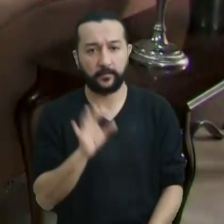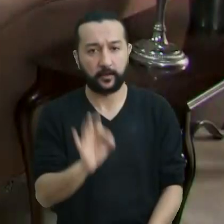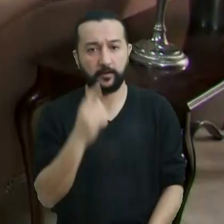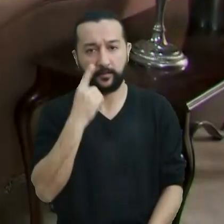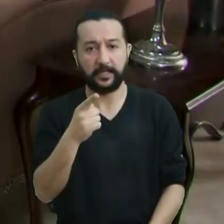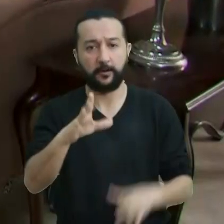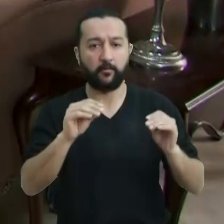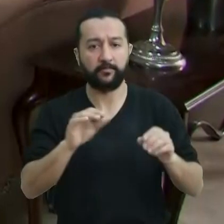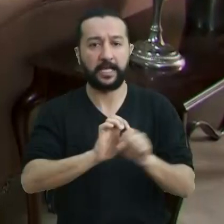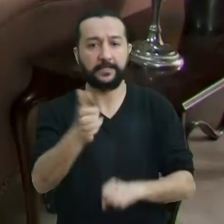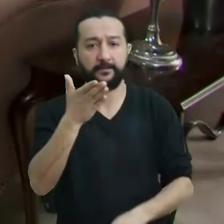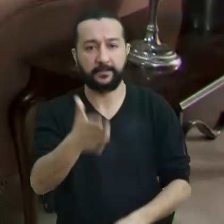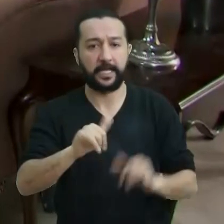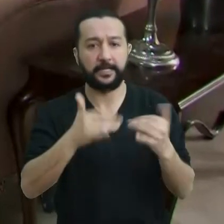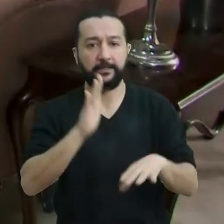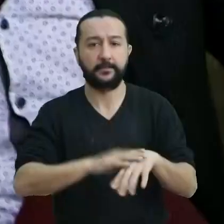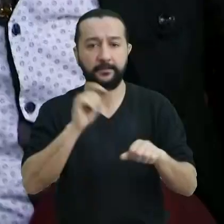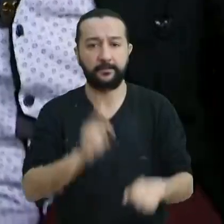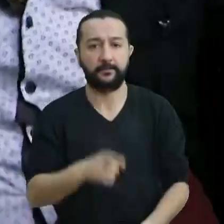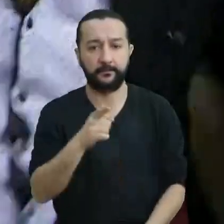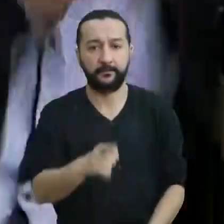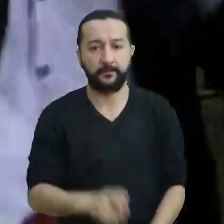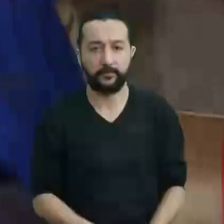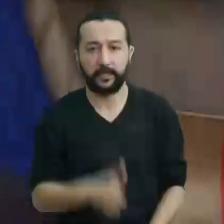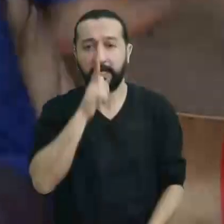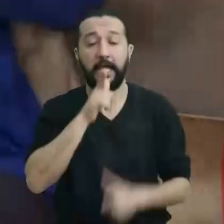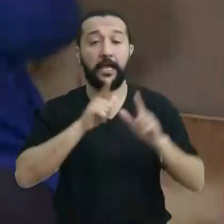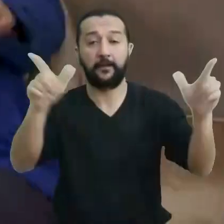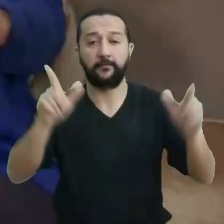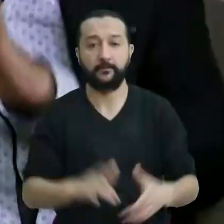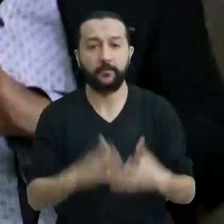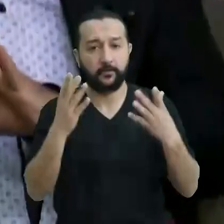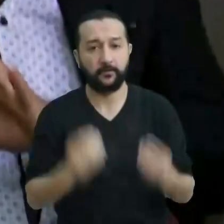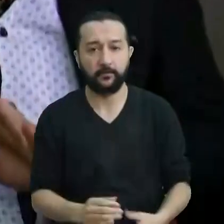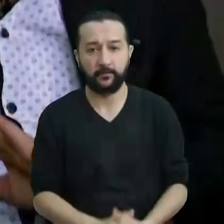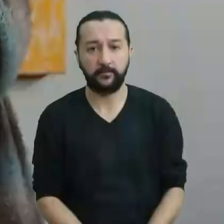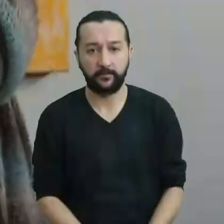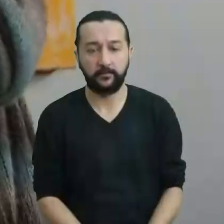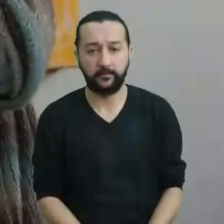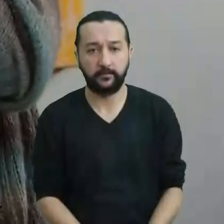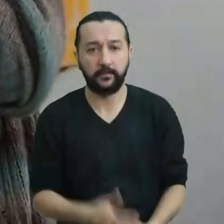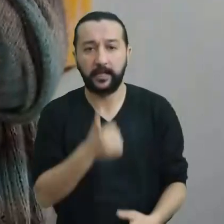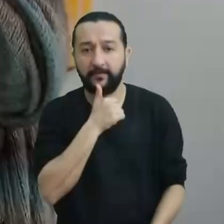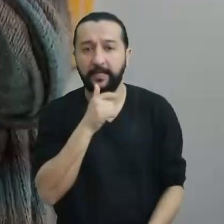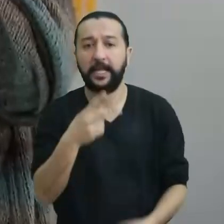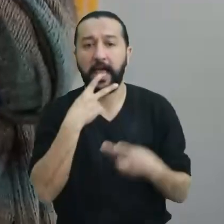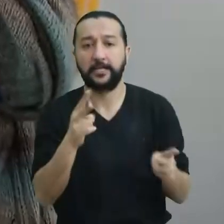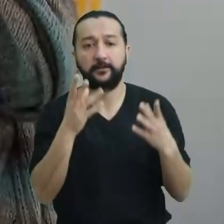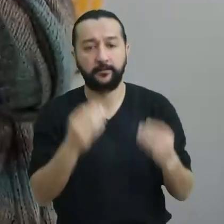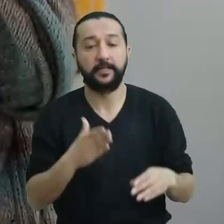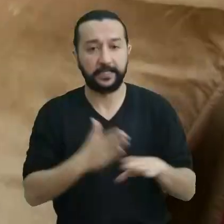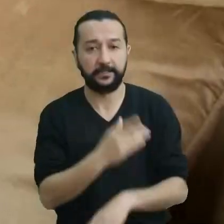şuraya bak yastığı da ezdi. Eciş bücüş hale getir. Ne oluyor lan? Efendim